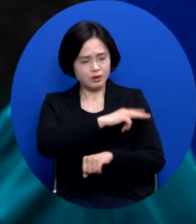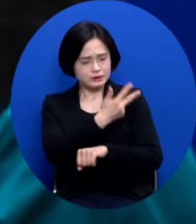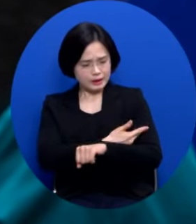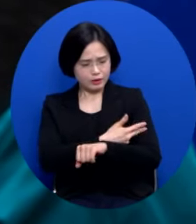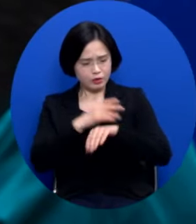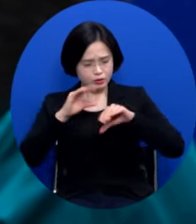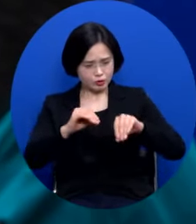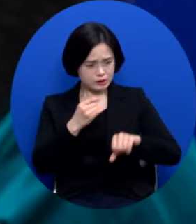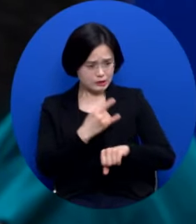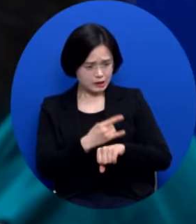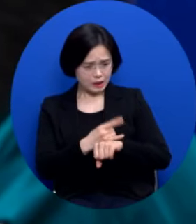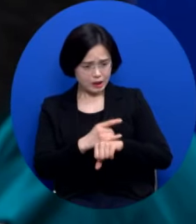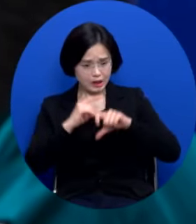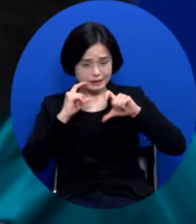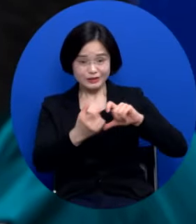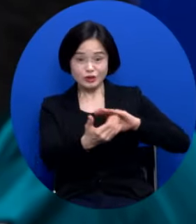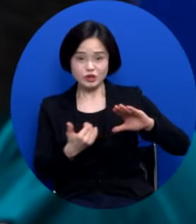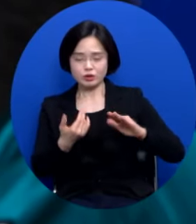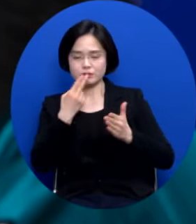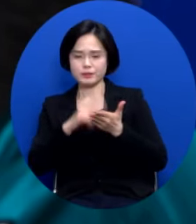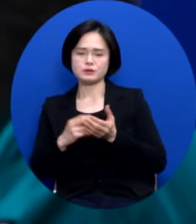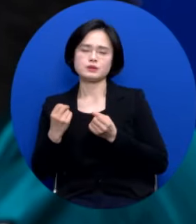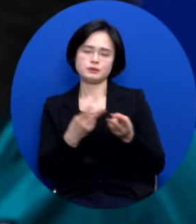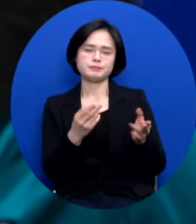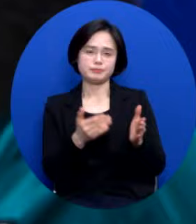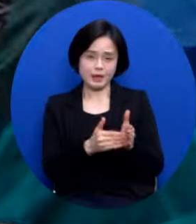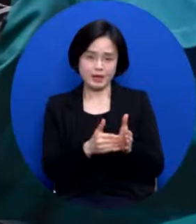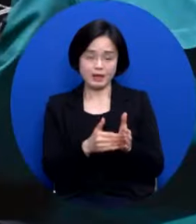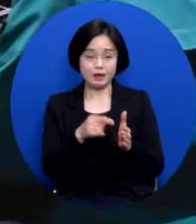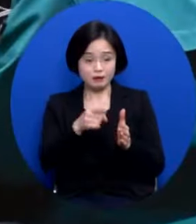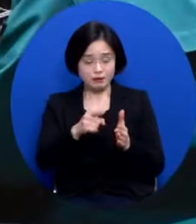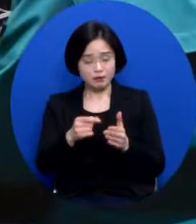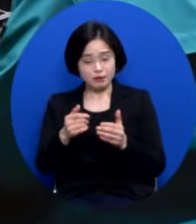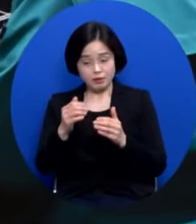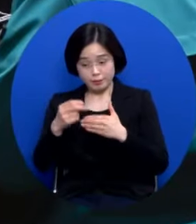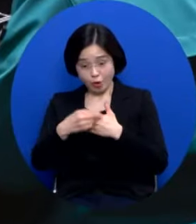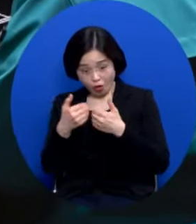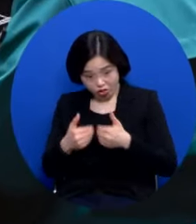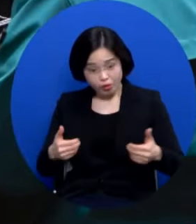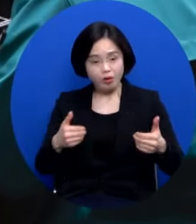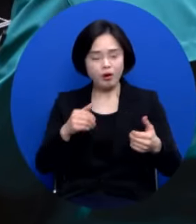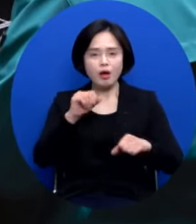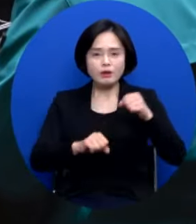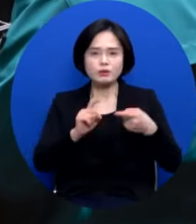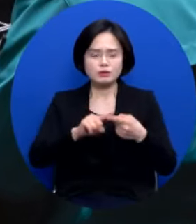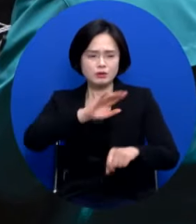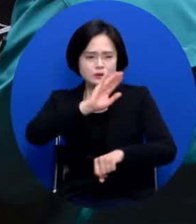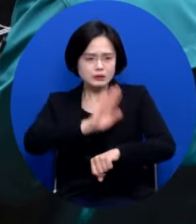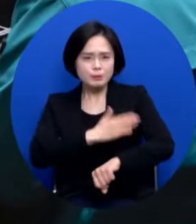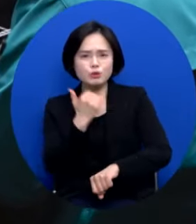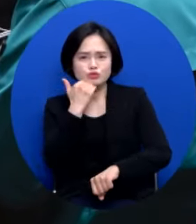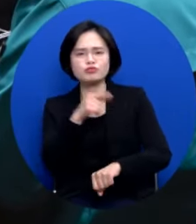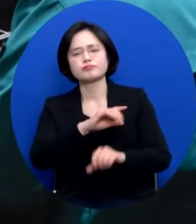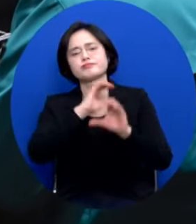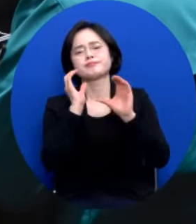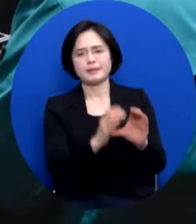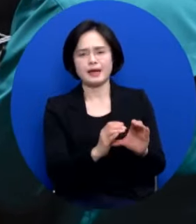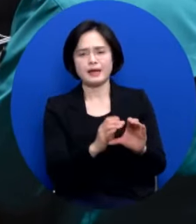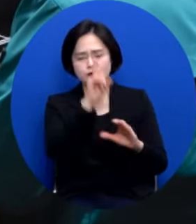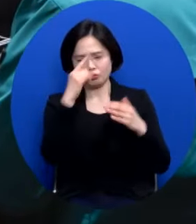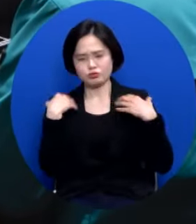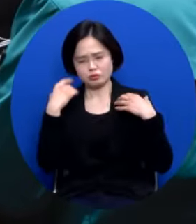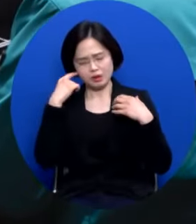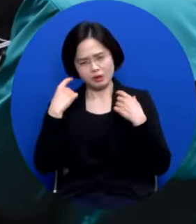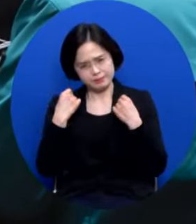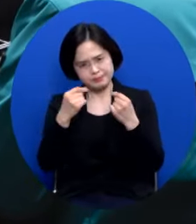책임을 묻겠다는 정부의 원칙에는 변함이 없다고 전했습니다. 또 서울의대 교수 전원이 사직하겠다고 밝힌 것과